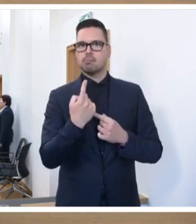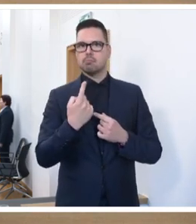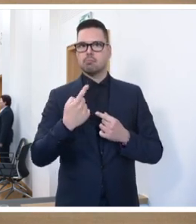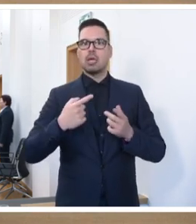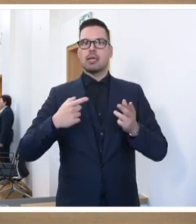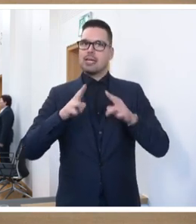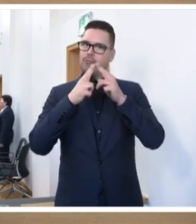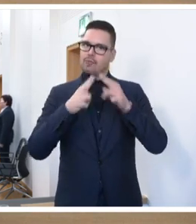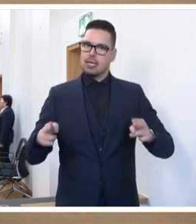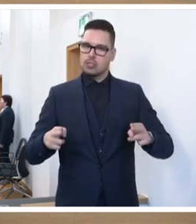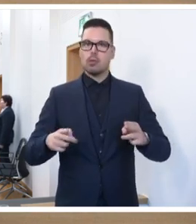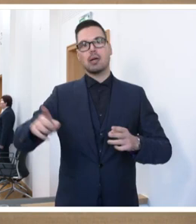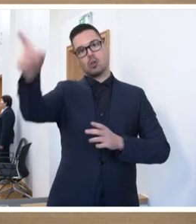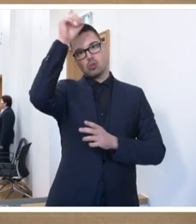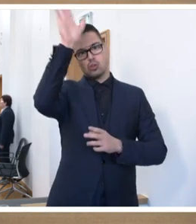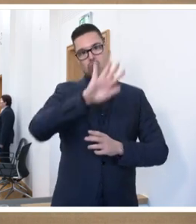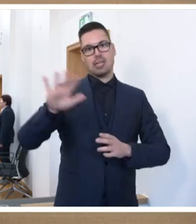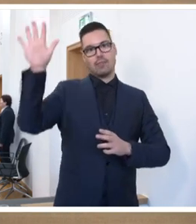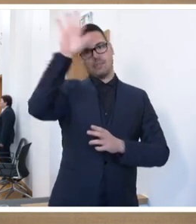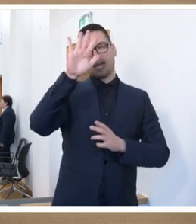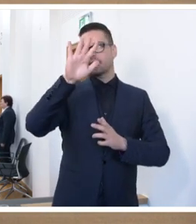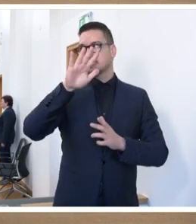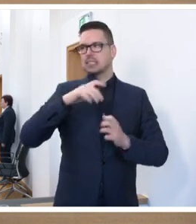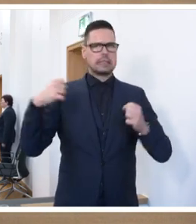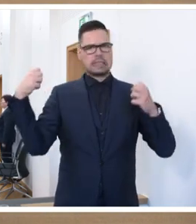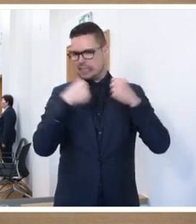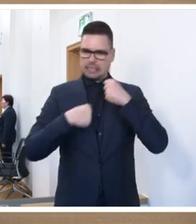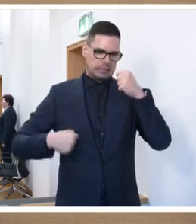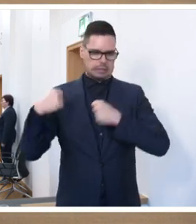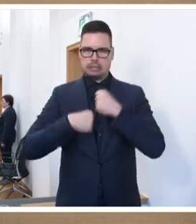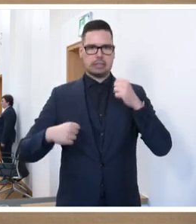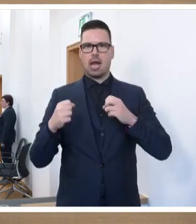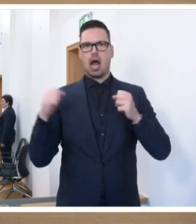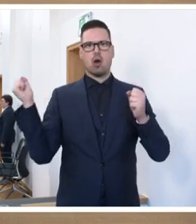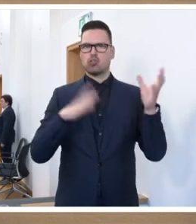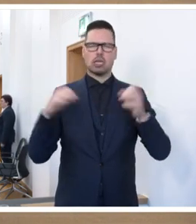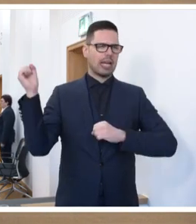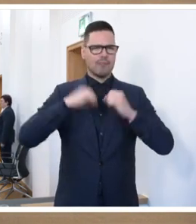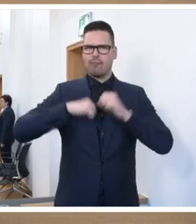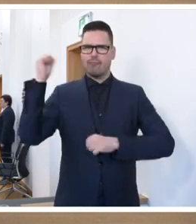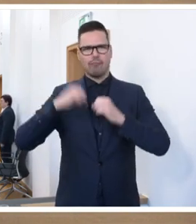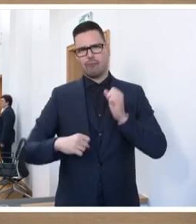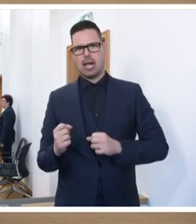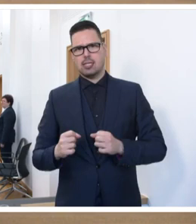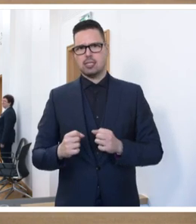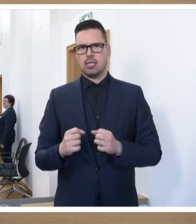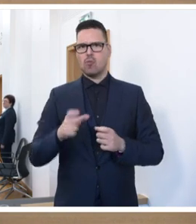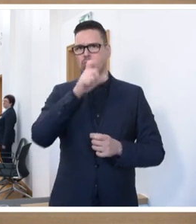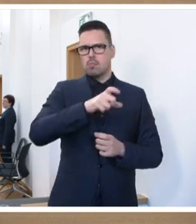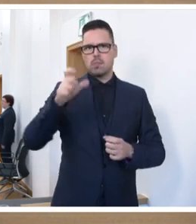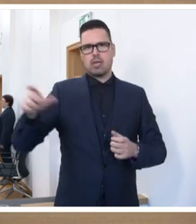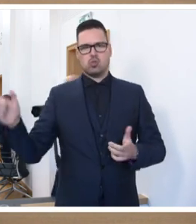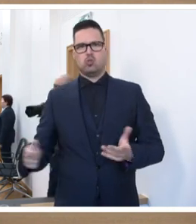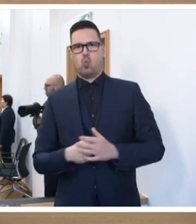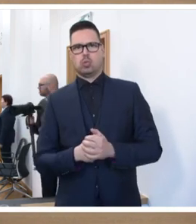kam aber deutschlandweit zu Krawallen, Auseinandersetzungen, Ausschreitungen und gewalttätigen Angriffen auf Einsatzkräfte in einem bisher